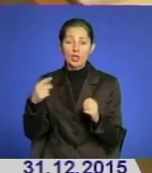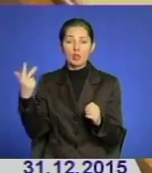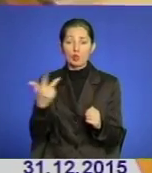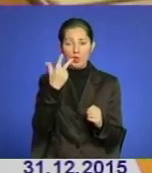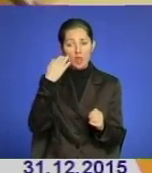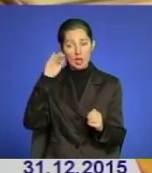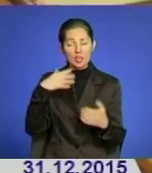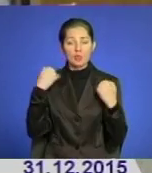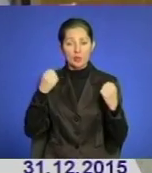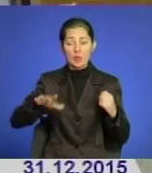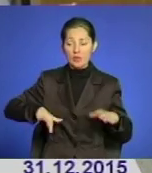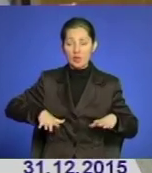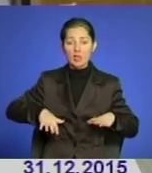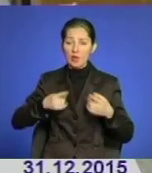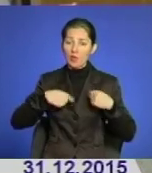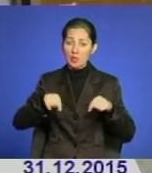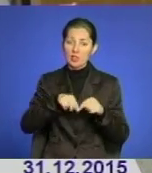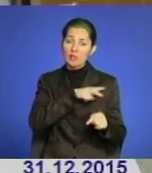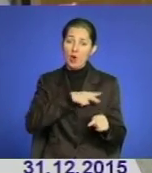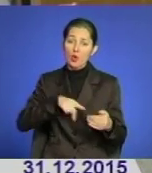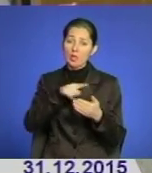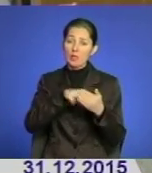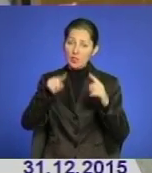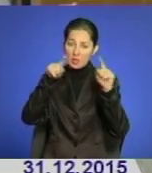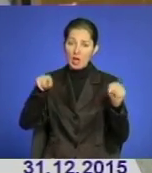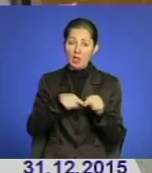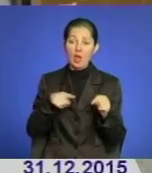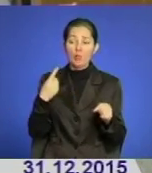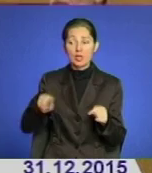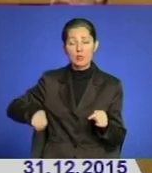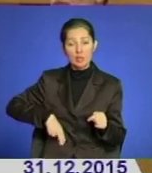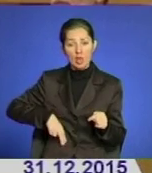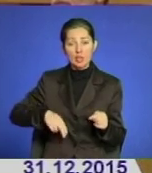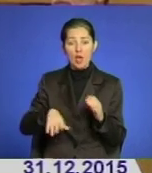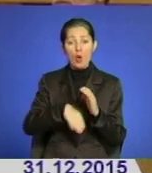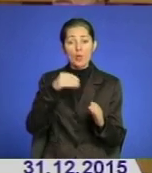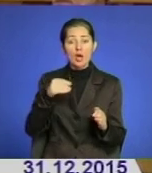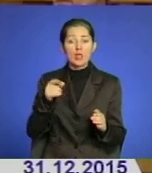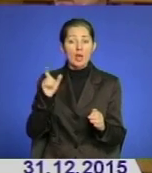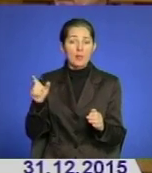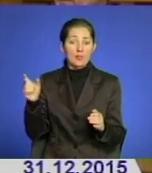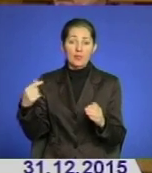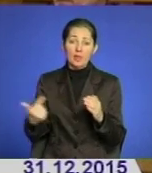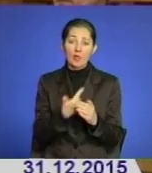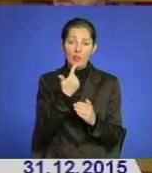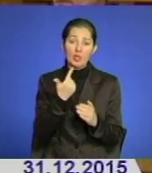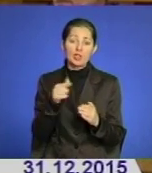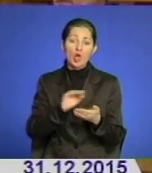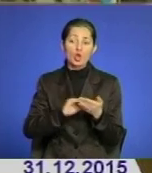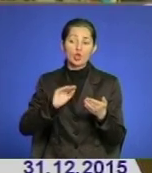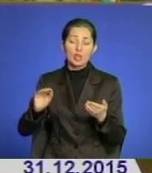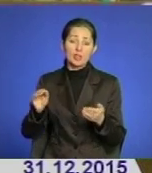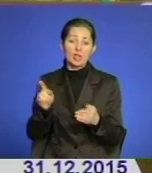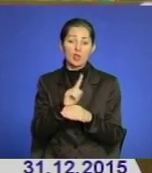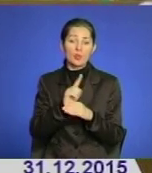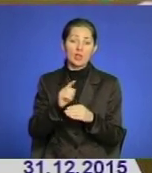тренерів, організаторів. Нагороди та відзнаки від адміністрації, а обирали претендентів перші журналісти тернопільських видань. Ставити